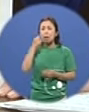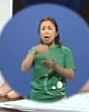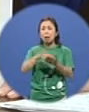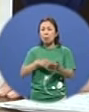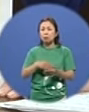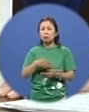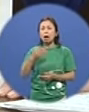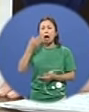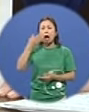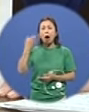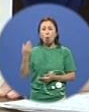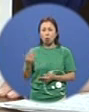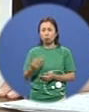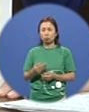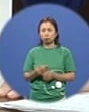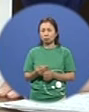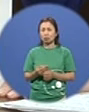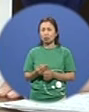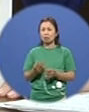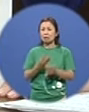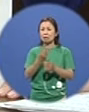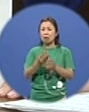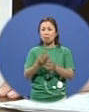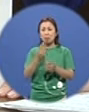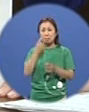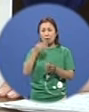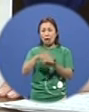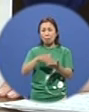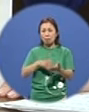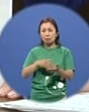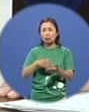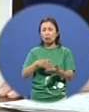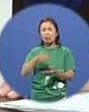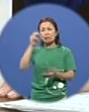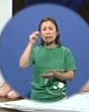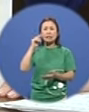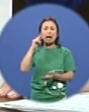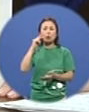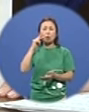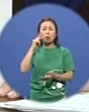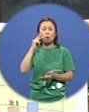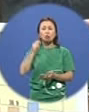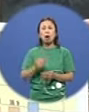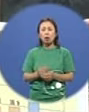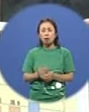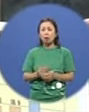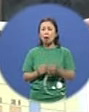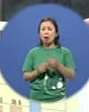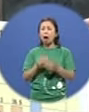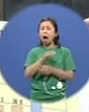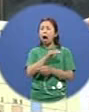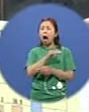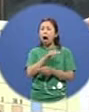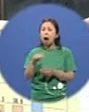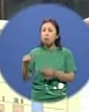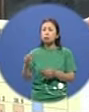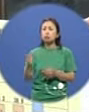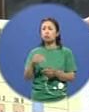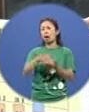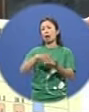目なんですけどこの3年間で半分ぐらいの人がやめちゃうわけですあそうあんまりこう職を変わってる